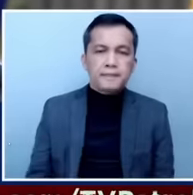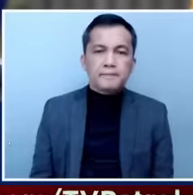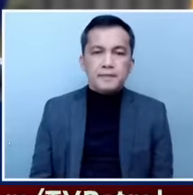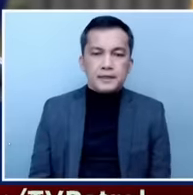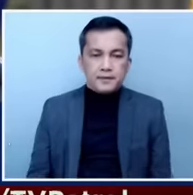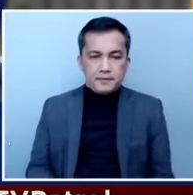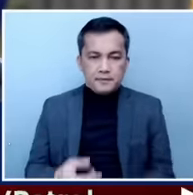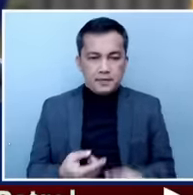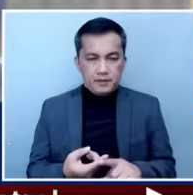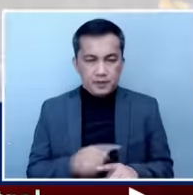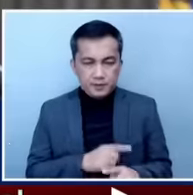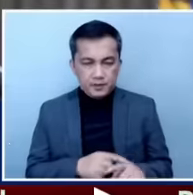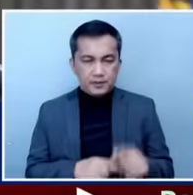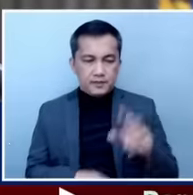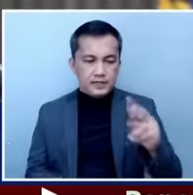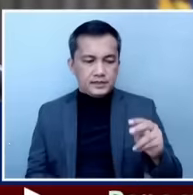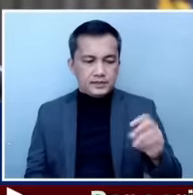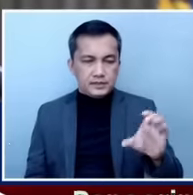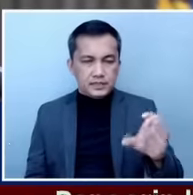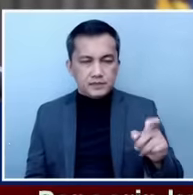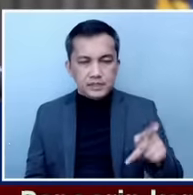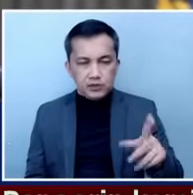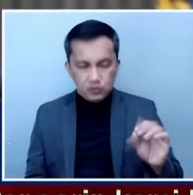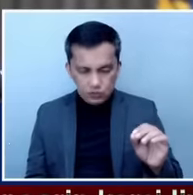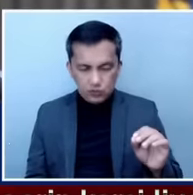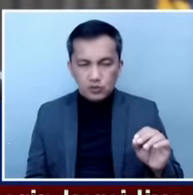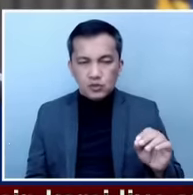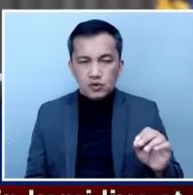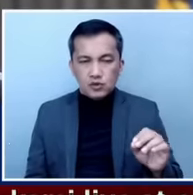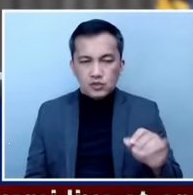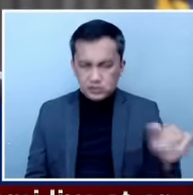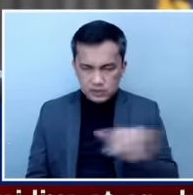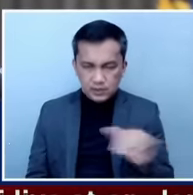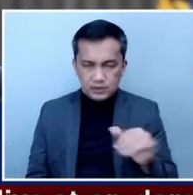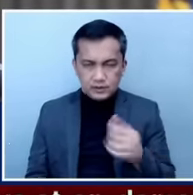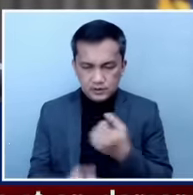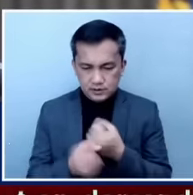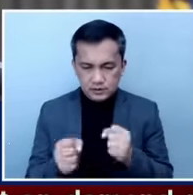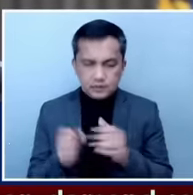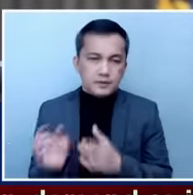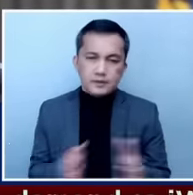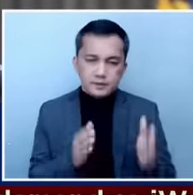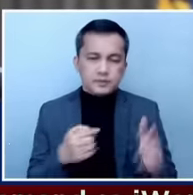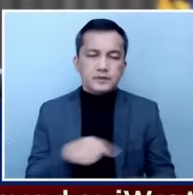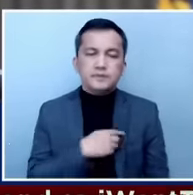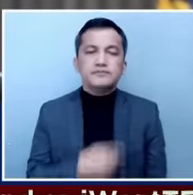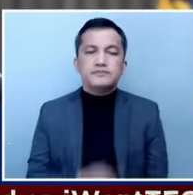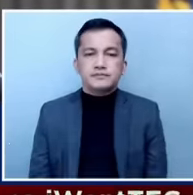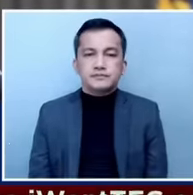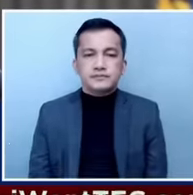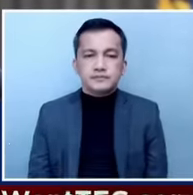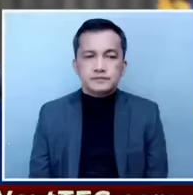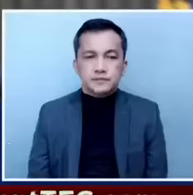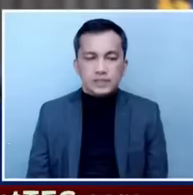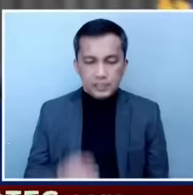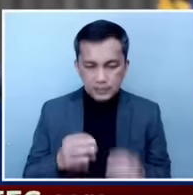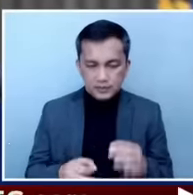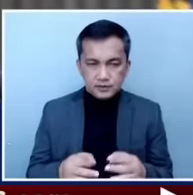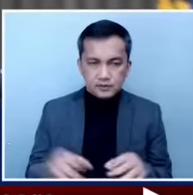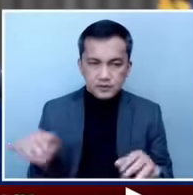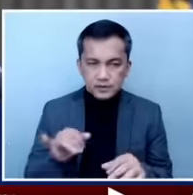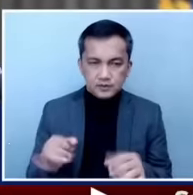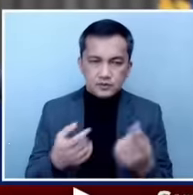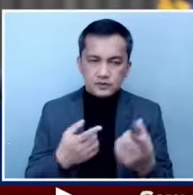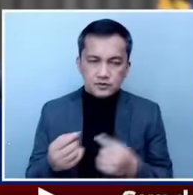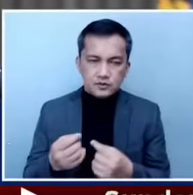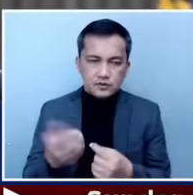coming from the NCRPO. Ganun din ang security preparation namin. Kung ganun din katulad nung ginawa natin